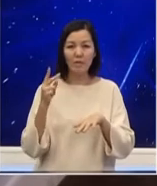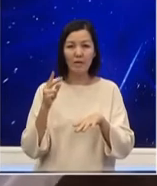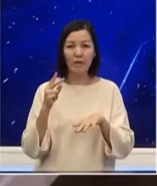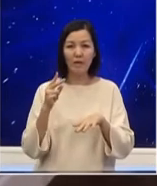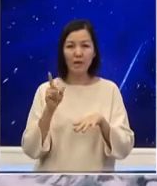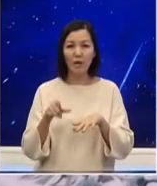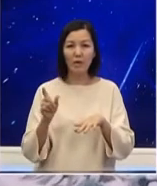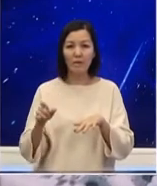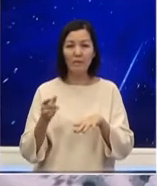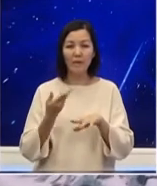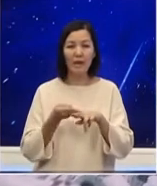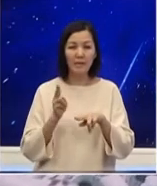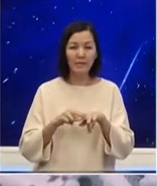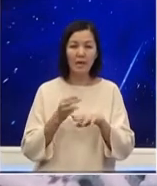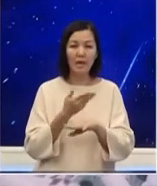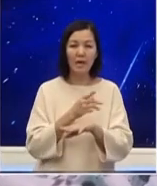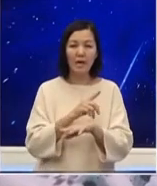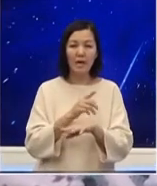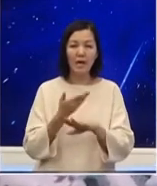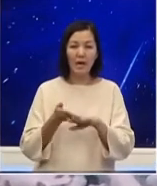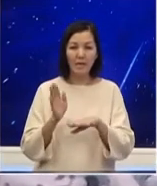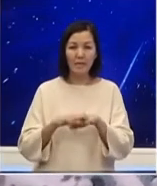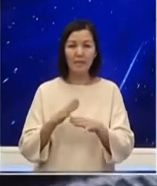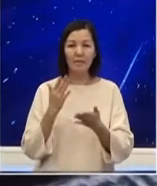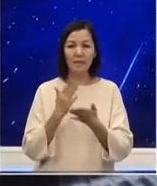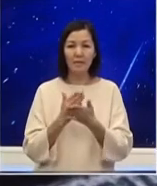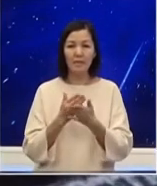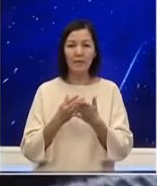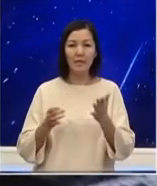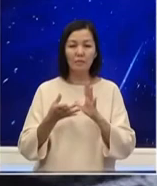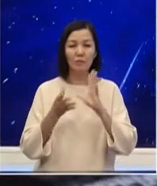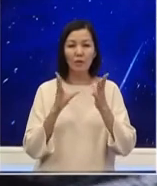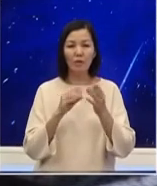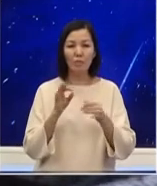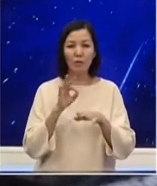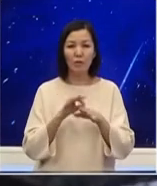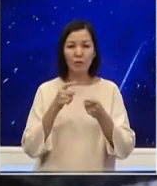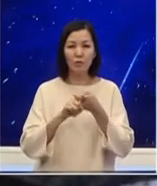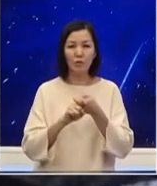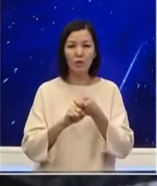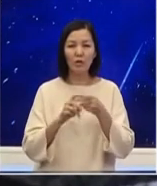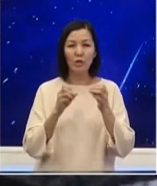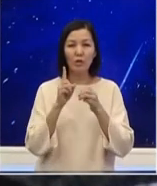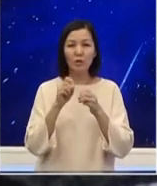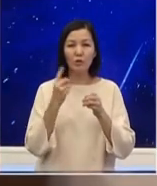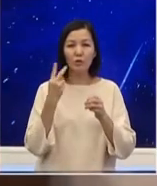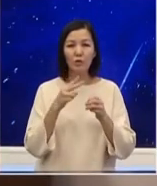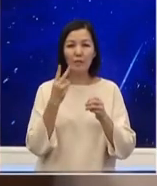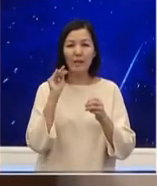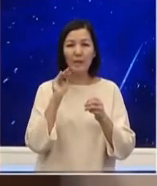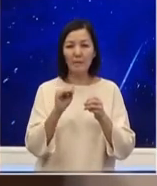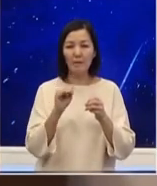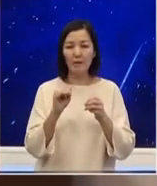науқастың жағдайы аса қатты ауыр деп бағалануда. Айта кетейік, республикамызда коронавирус инфекциясын жұқтырғандар саны 122